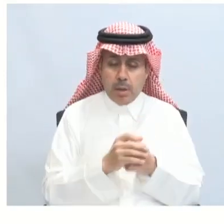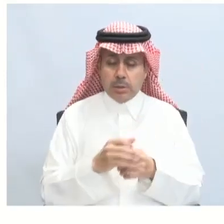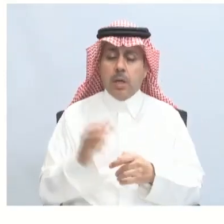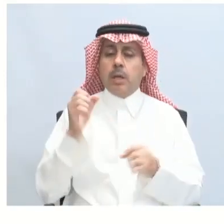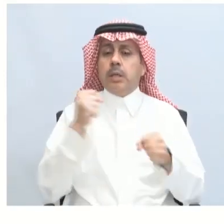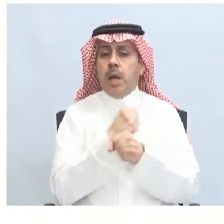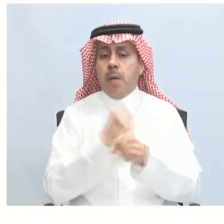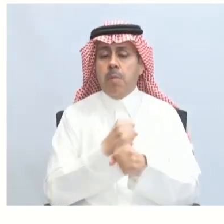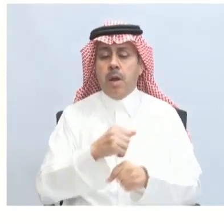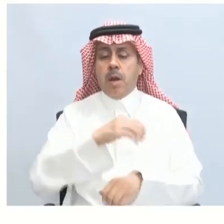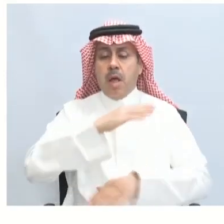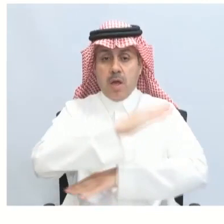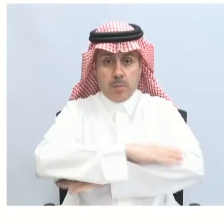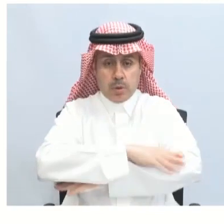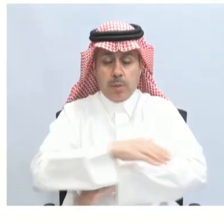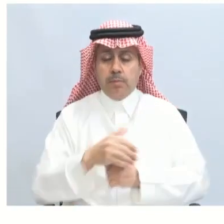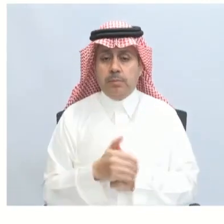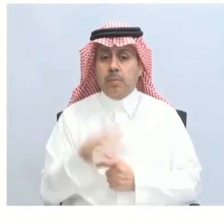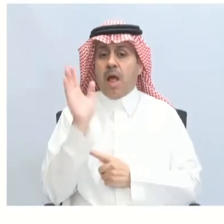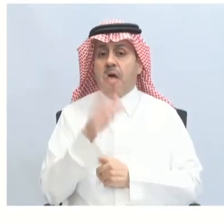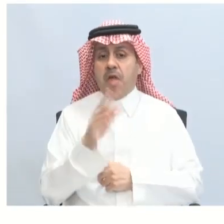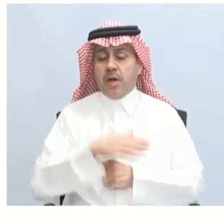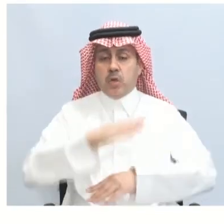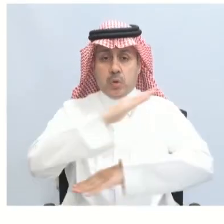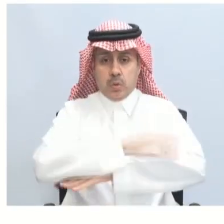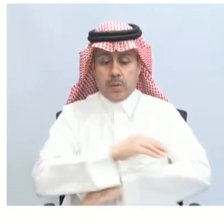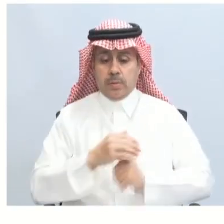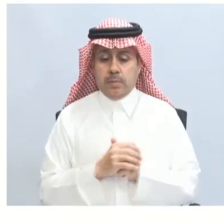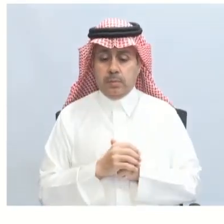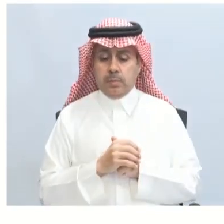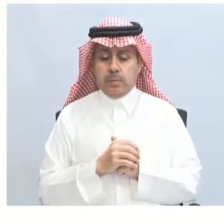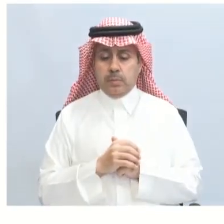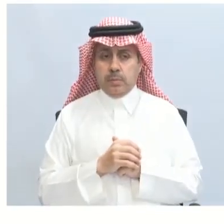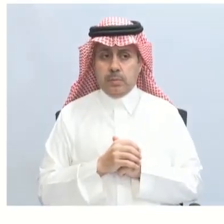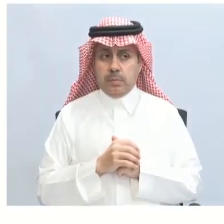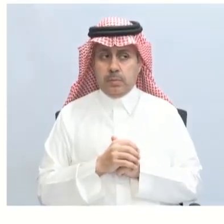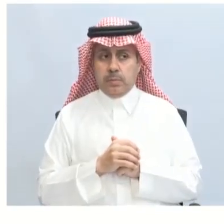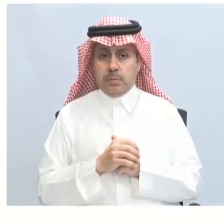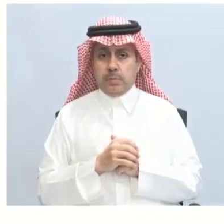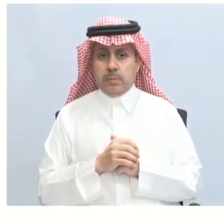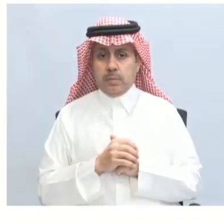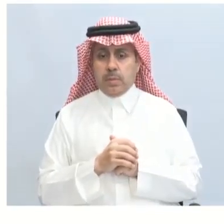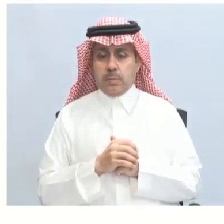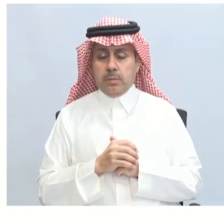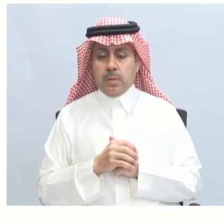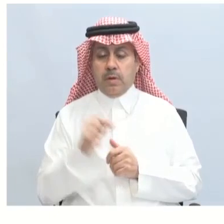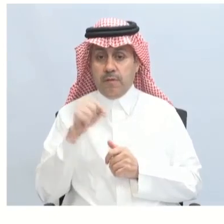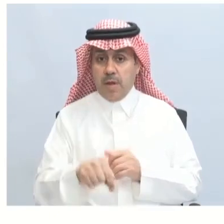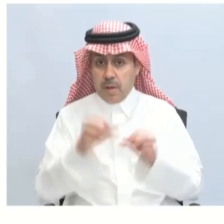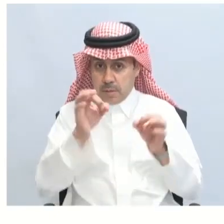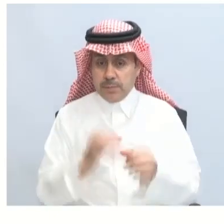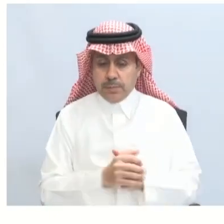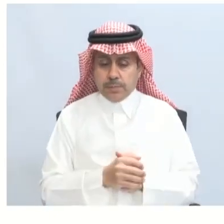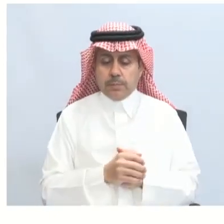هذا الدرس ماذا نستفيد ماذا سنطبق في حياتنا ما هي الاعمال التي رايت من خلال هذه الايات